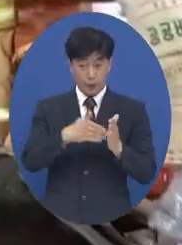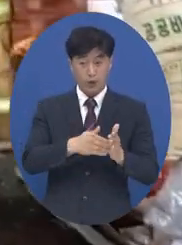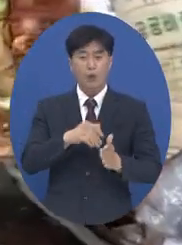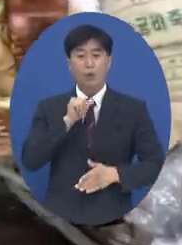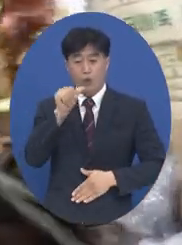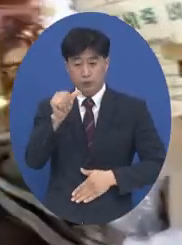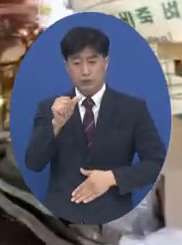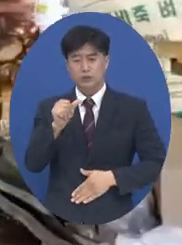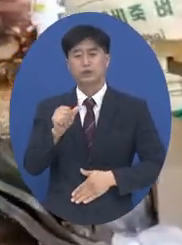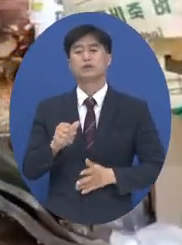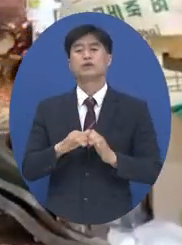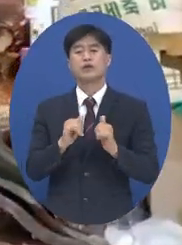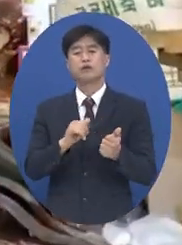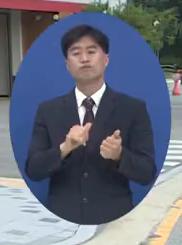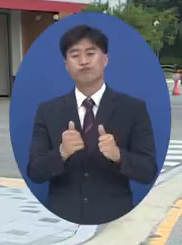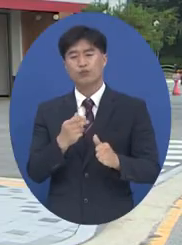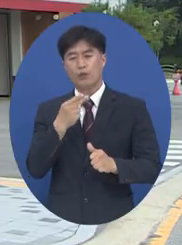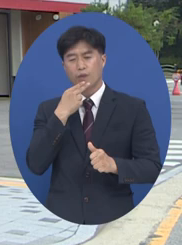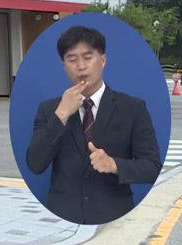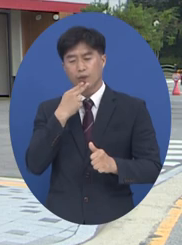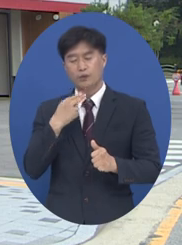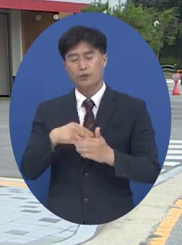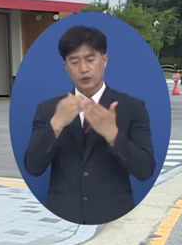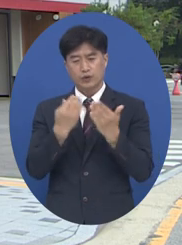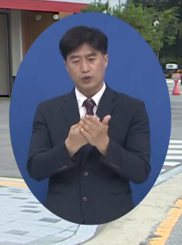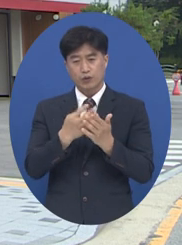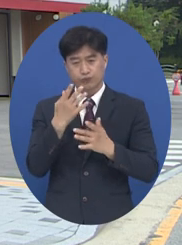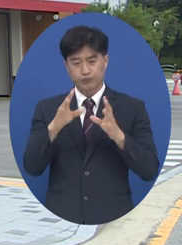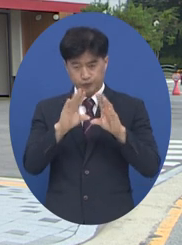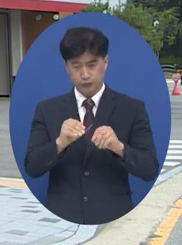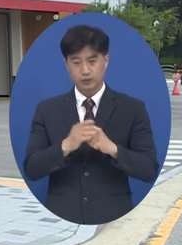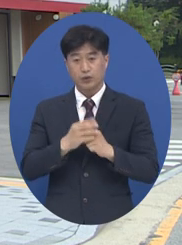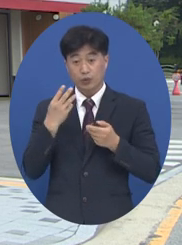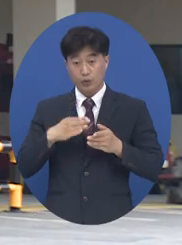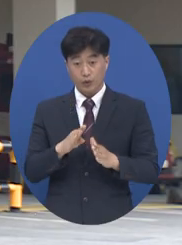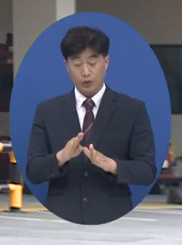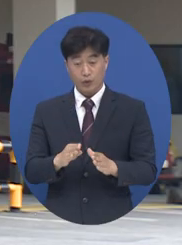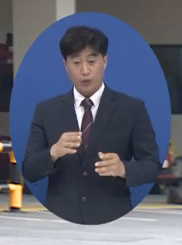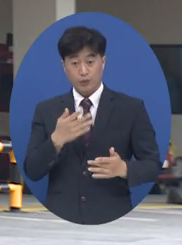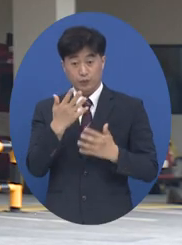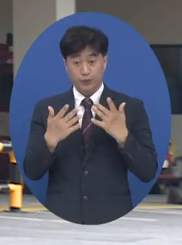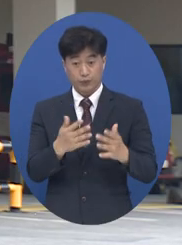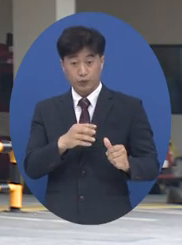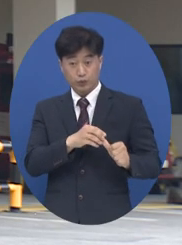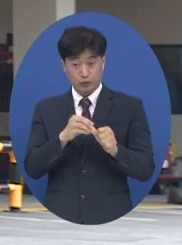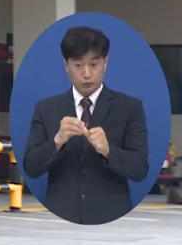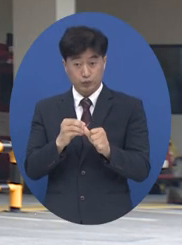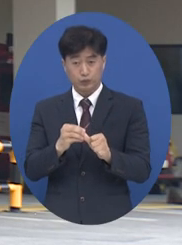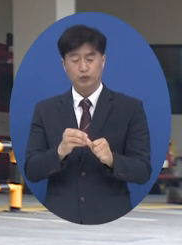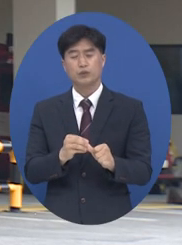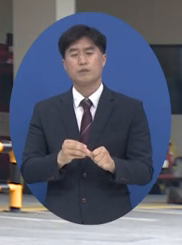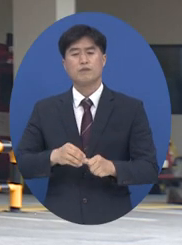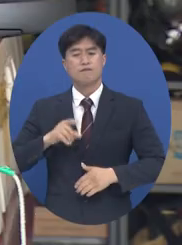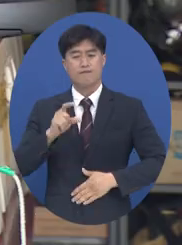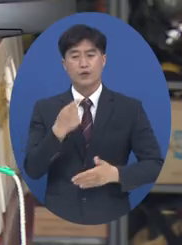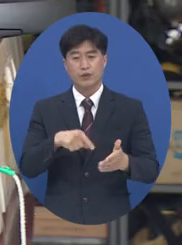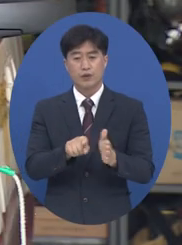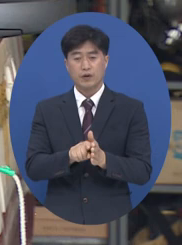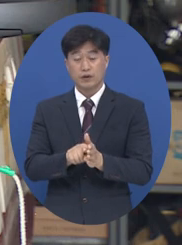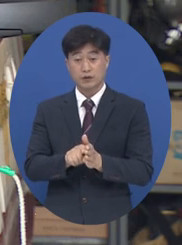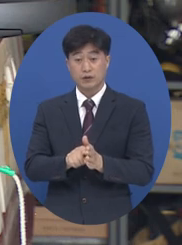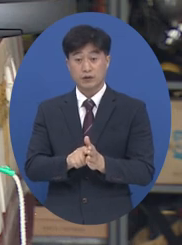완전히 신호 할 수 있었습니다 경우들은 해제와 재난 9급 대응 역량을 강화하기 위해 제안 사각지대의 구순 이